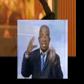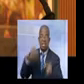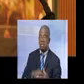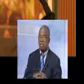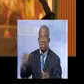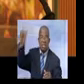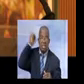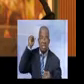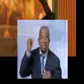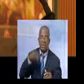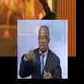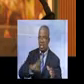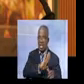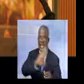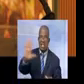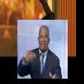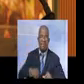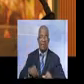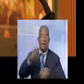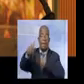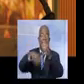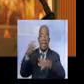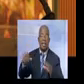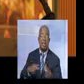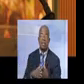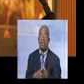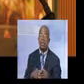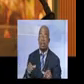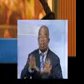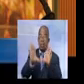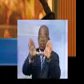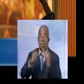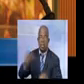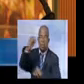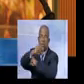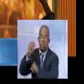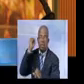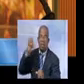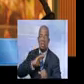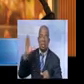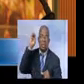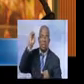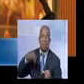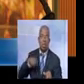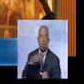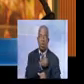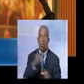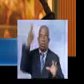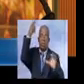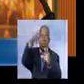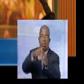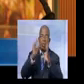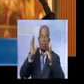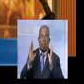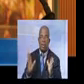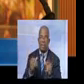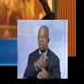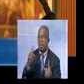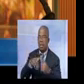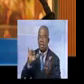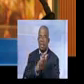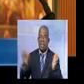Nous, participants au dit atelier, renouvelons nos sincères remerciements